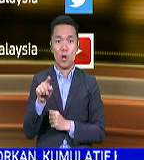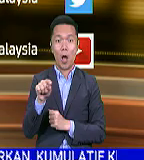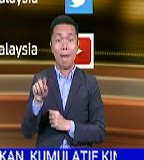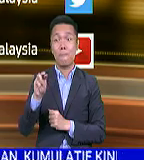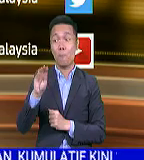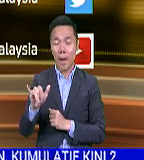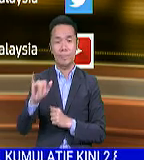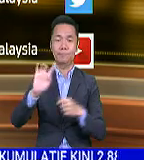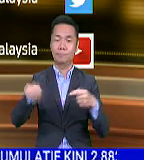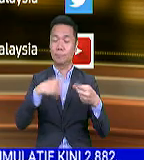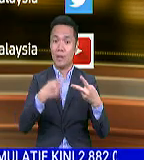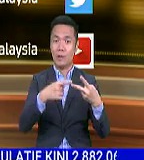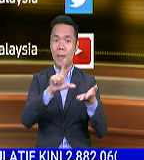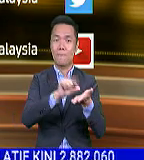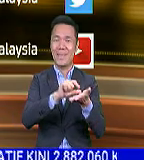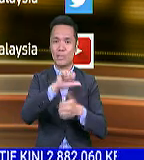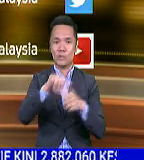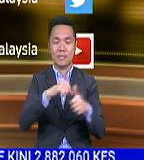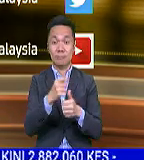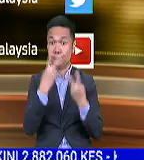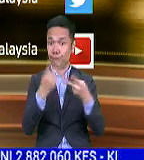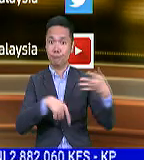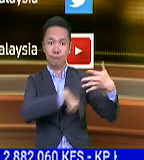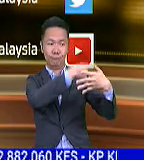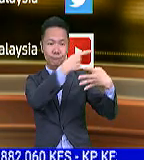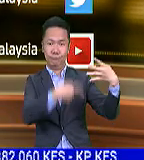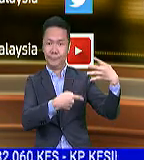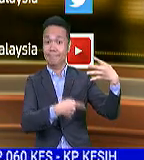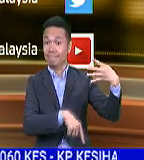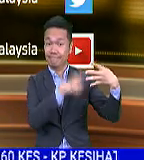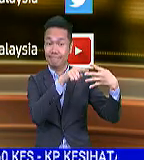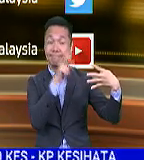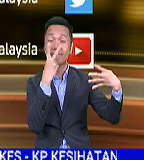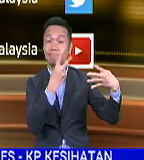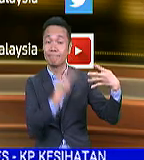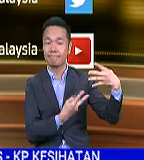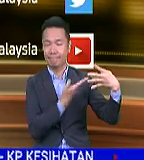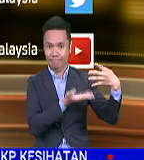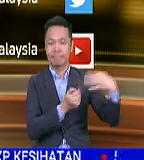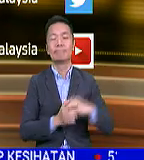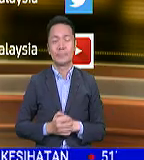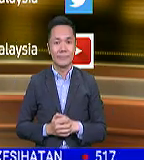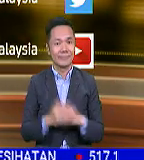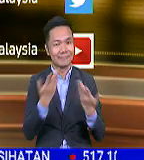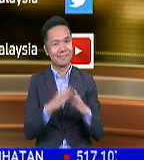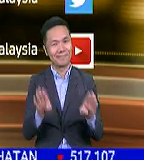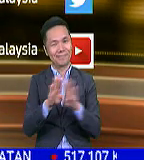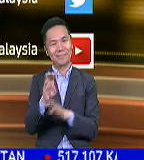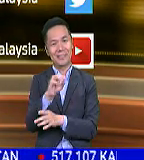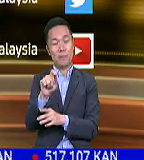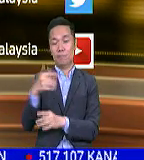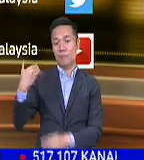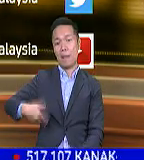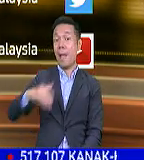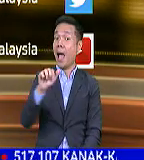www.met.gov.my atau menerusi laman sosial media kami seperti yang telah tertera di sini. Sekian dahulu dari Jabatan Meteorologi Malaysia,